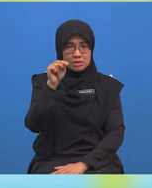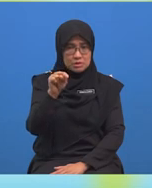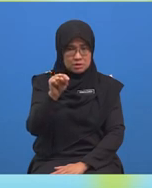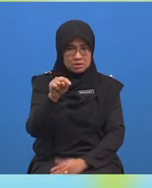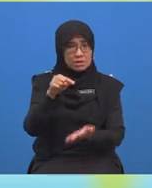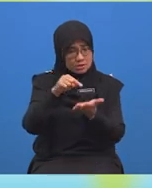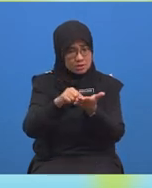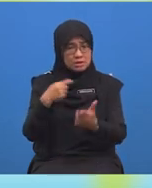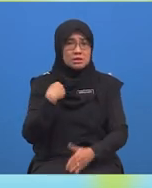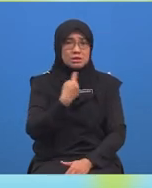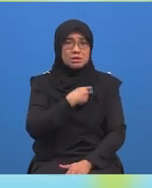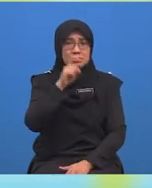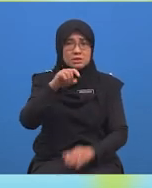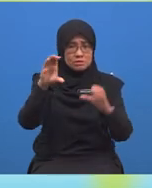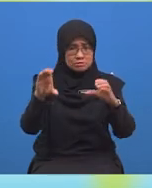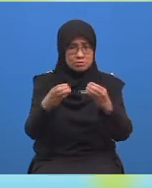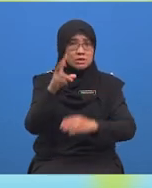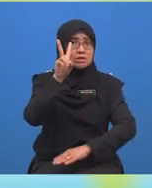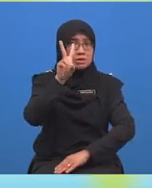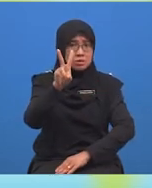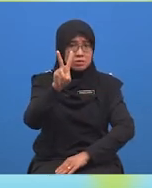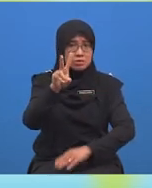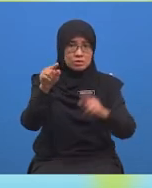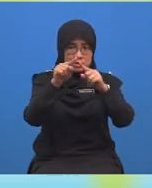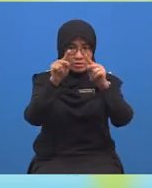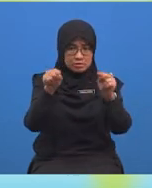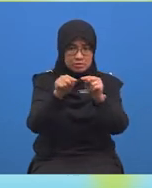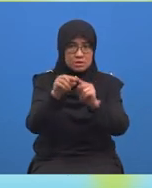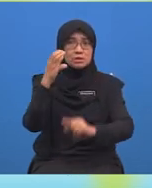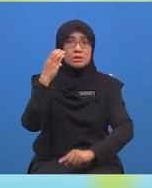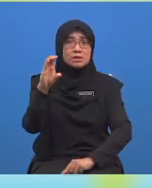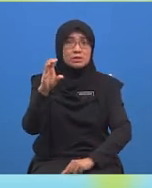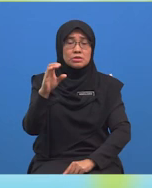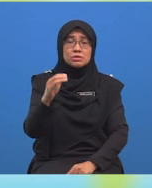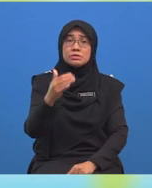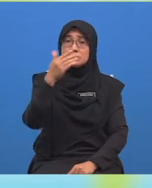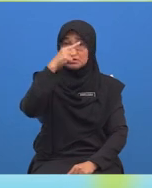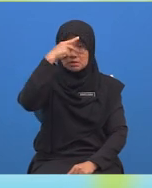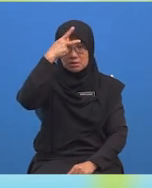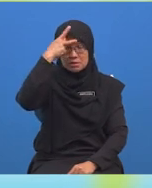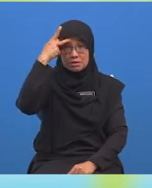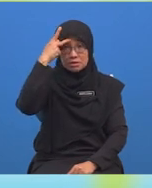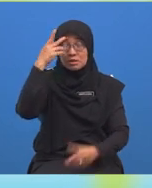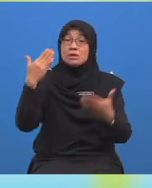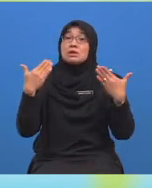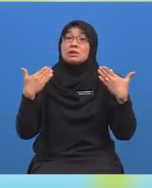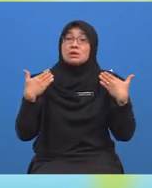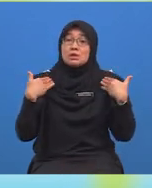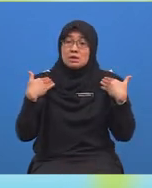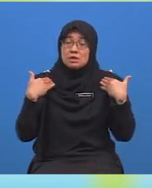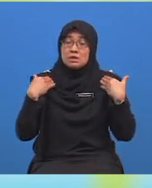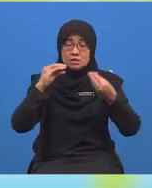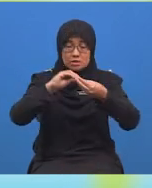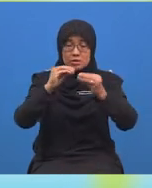perlu membina dua petak 100 seperti berikut kerana ianya melibatkan darab